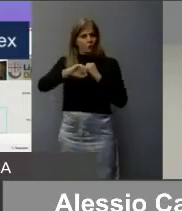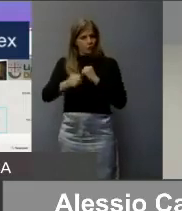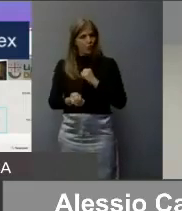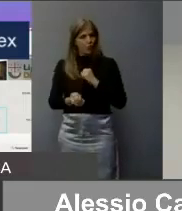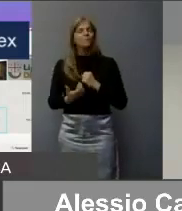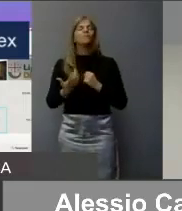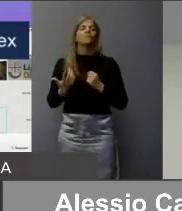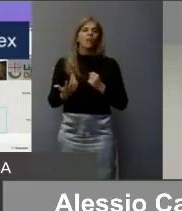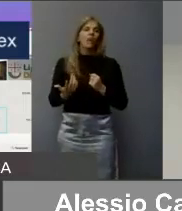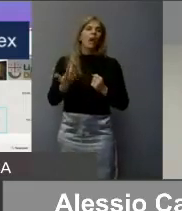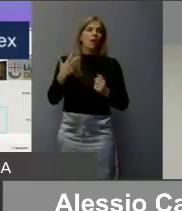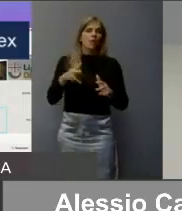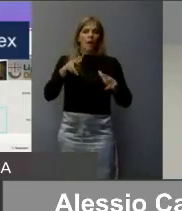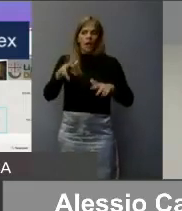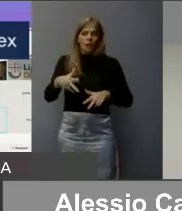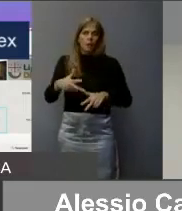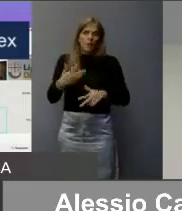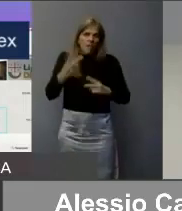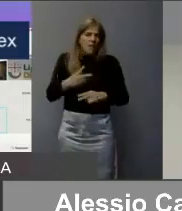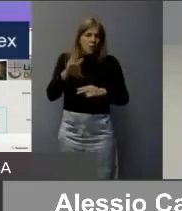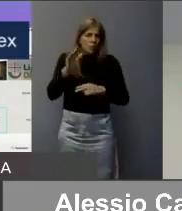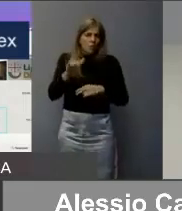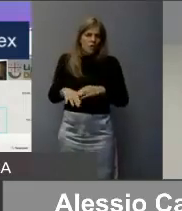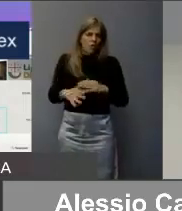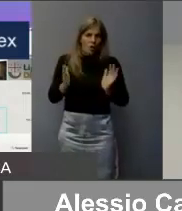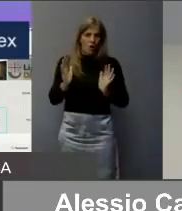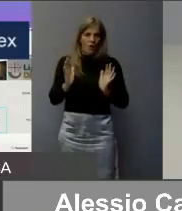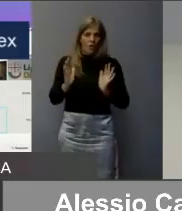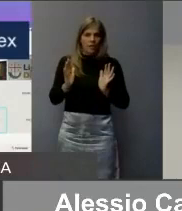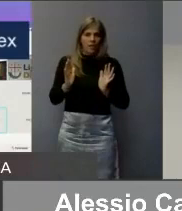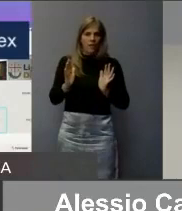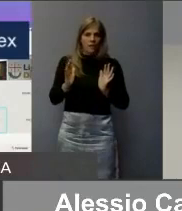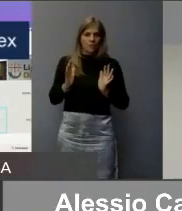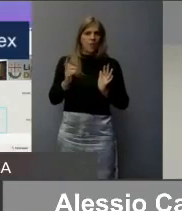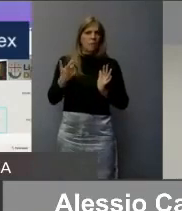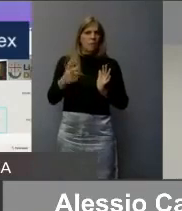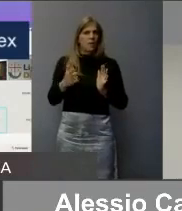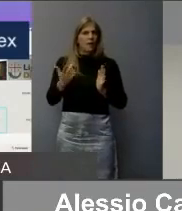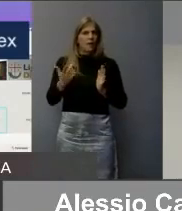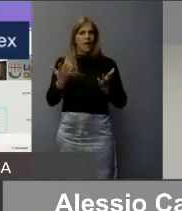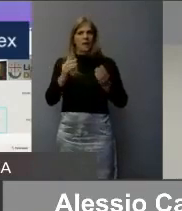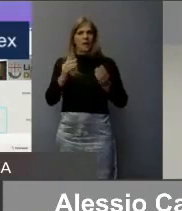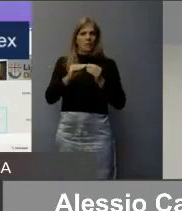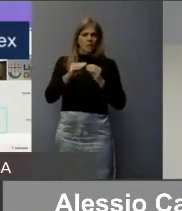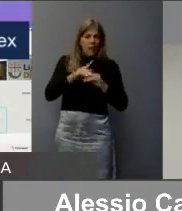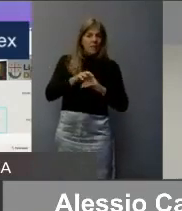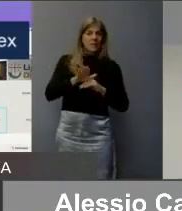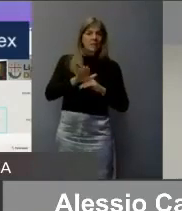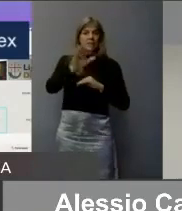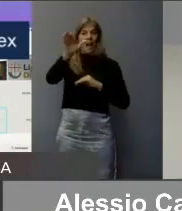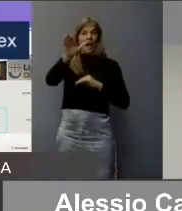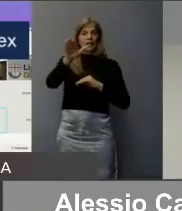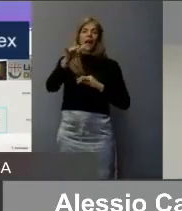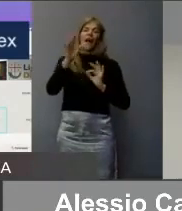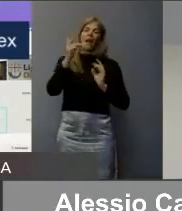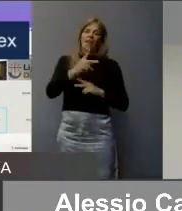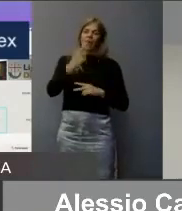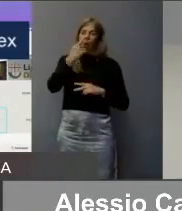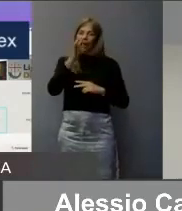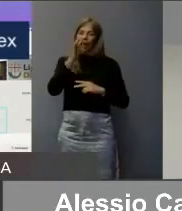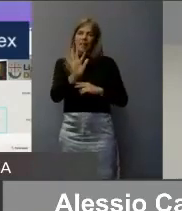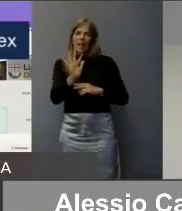veramente all'ordine del giorno proprio per la anche per la cattività di questo tipo di strada che è sì tipica della